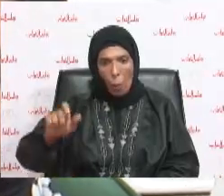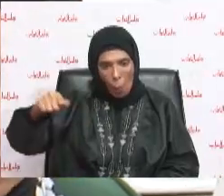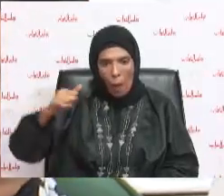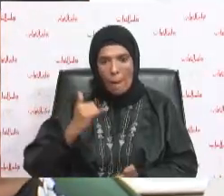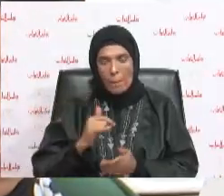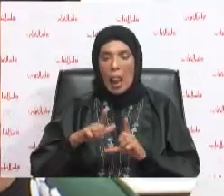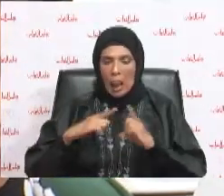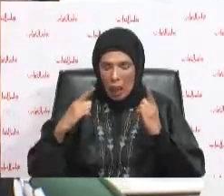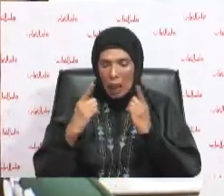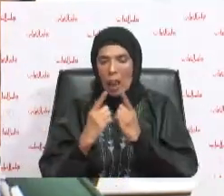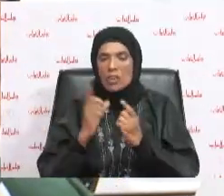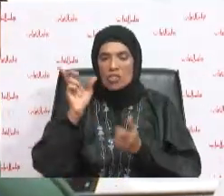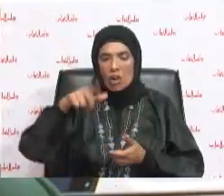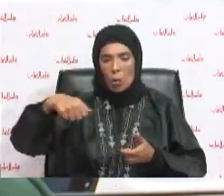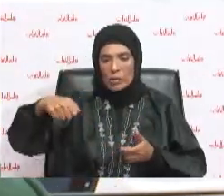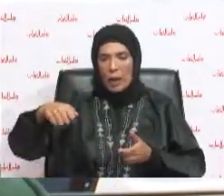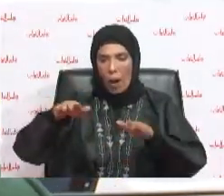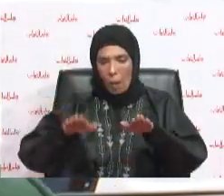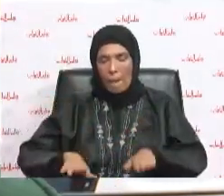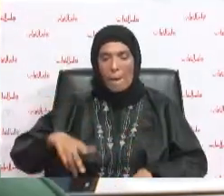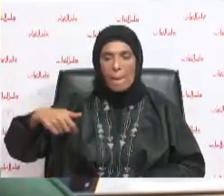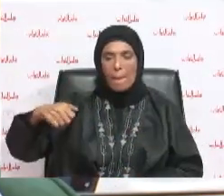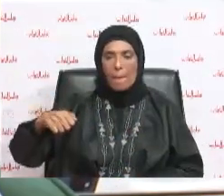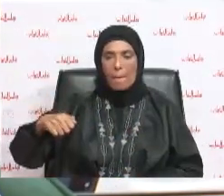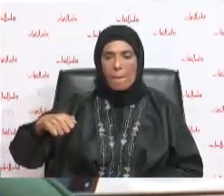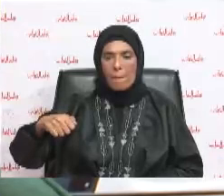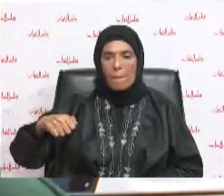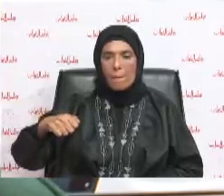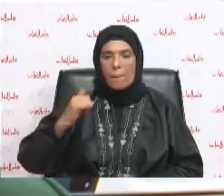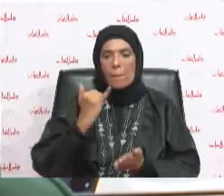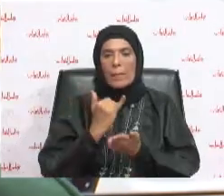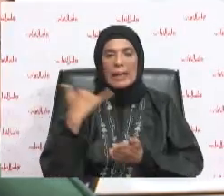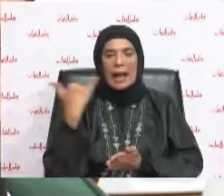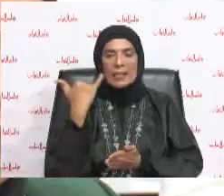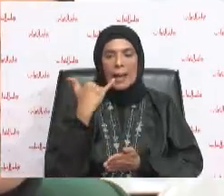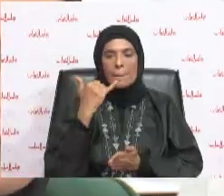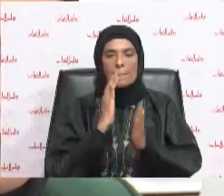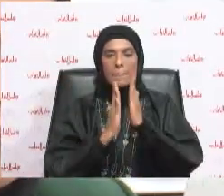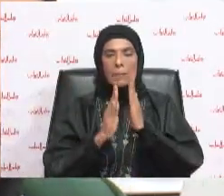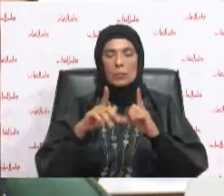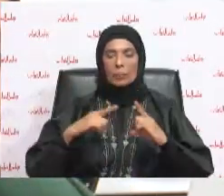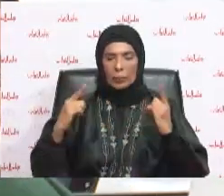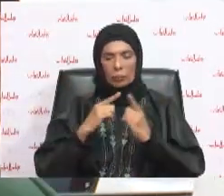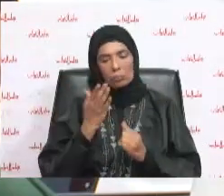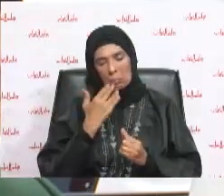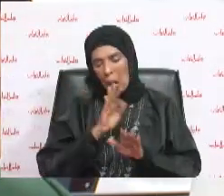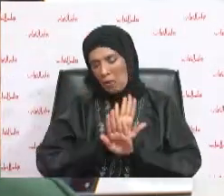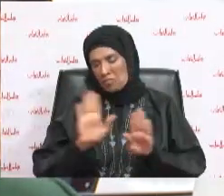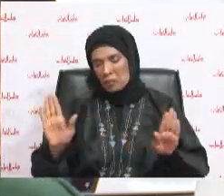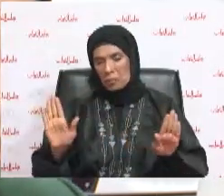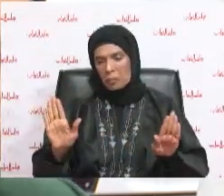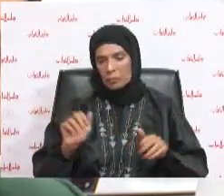لجنة وزارية أو مجلس الوزراء يعني بهذا الملف؟ لأن اللجنة ذكرت أنه لا توجد جهة